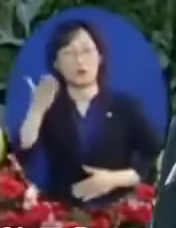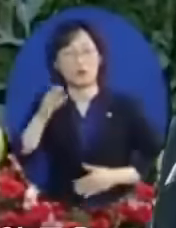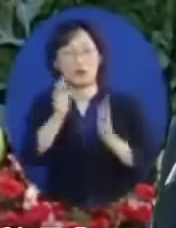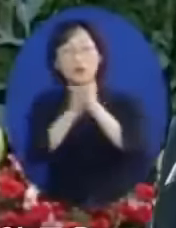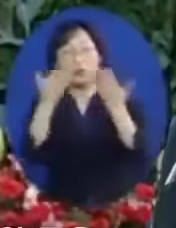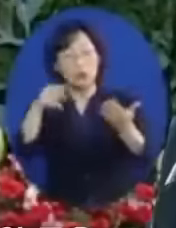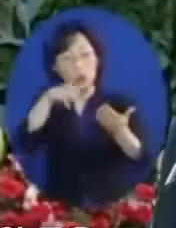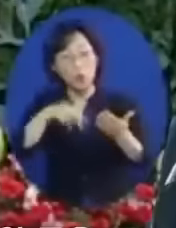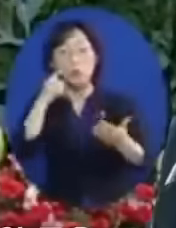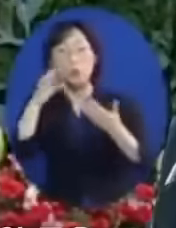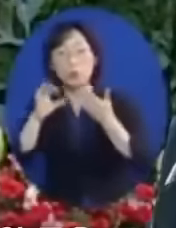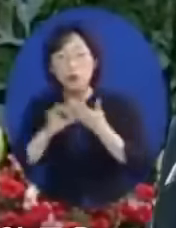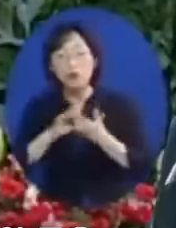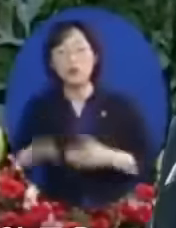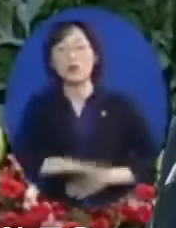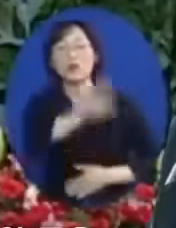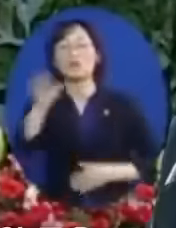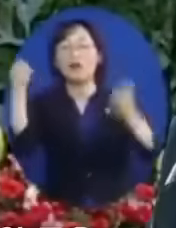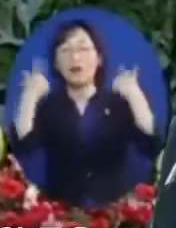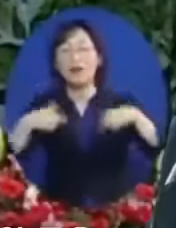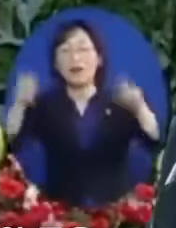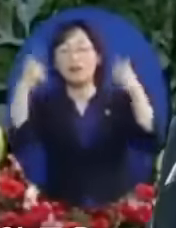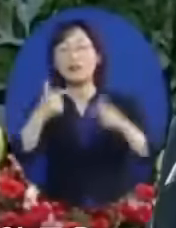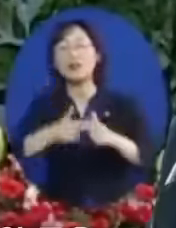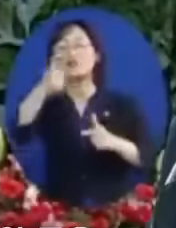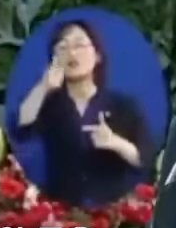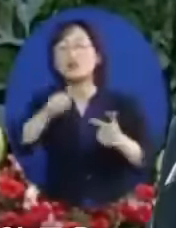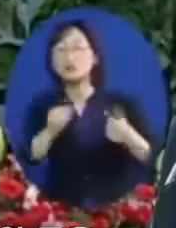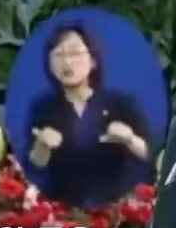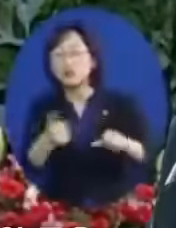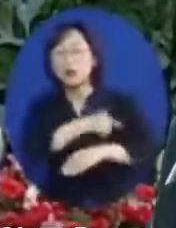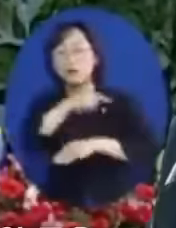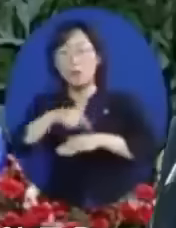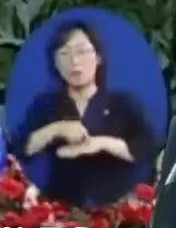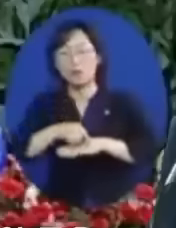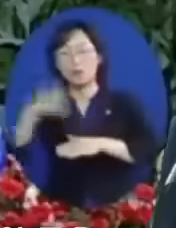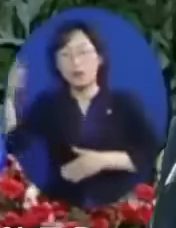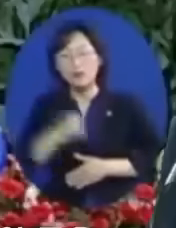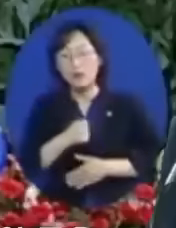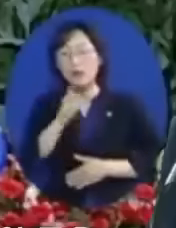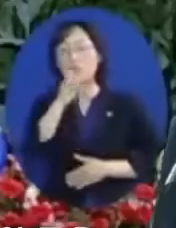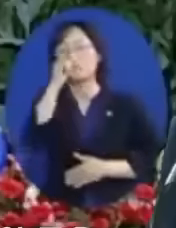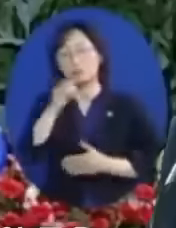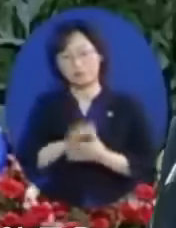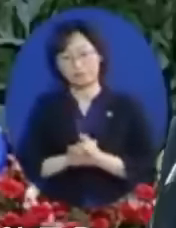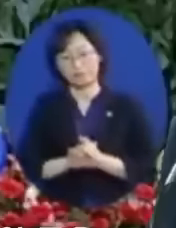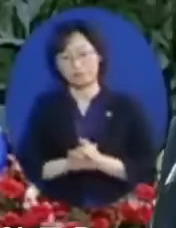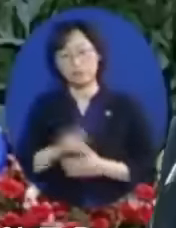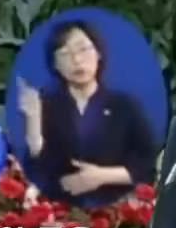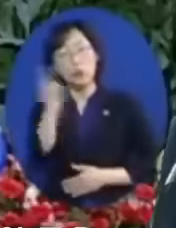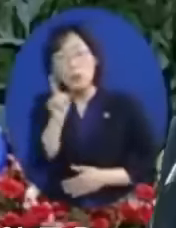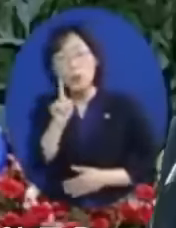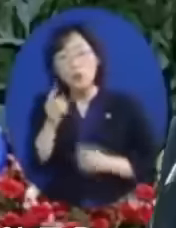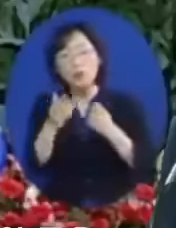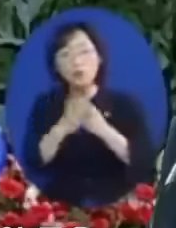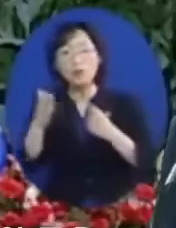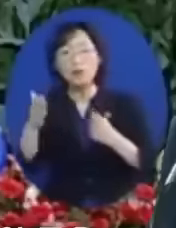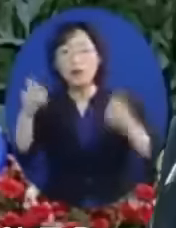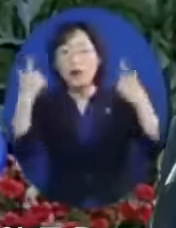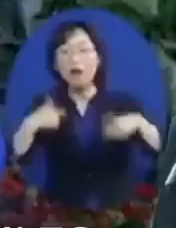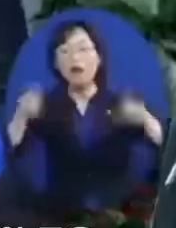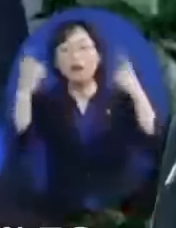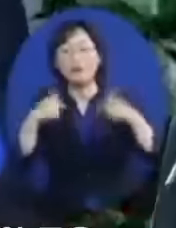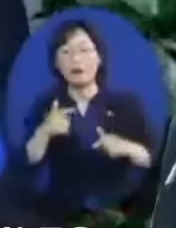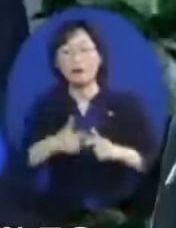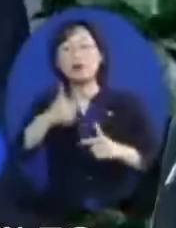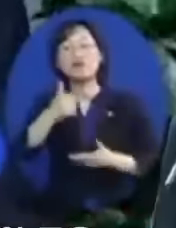성경은 우리가 항상 예수의 죽음을 몸에 짊어진다고 말하는 것입니다. 무엇 때문에 항상